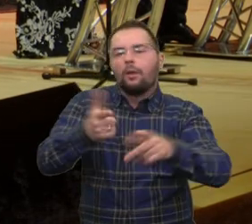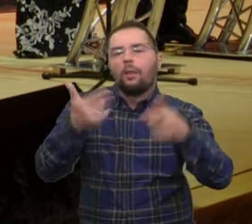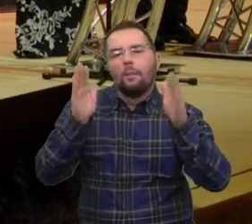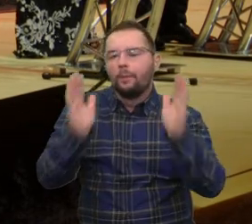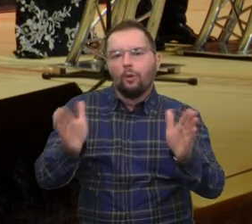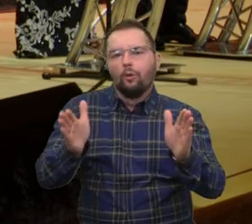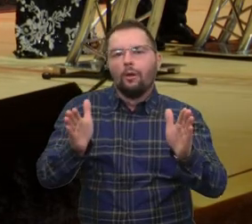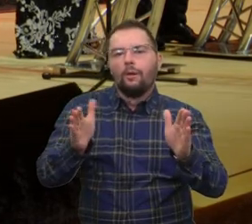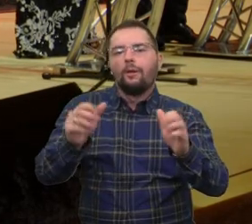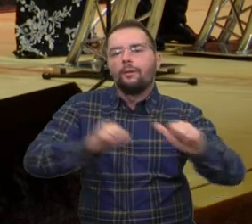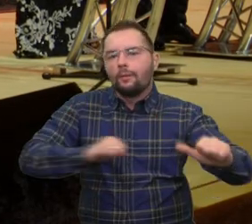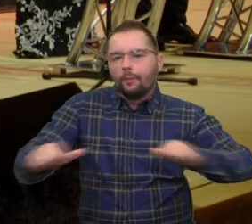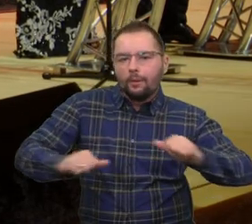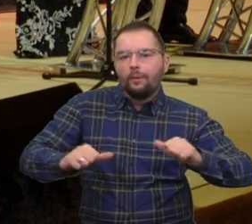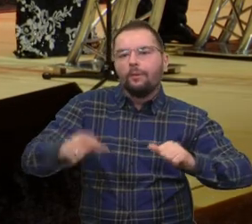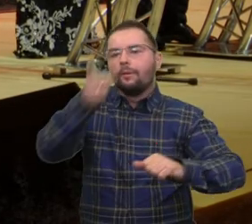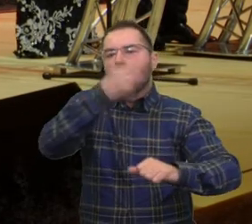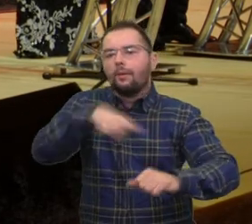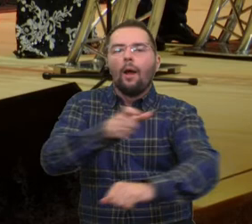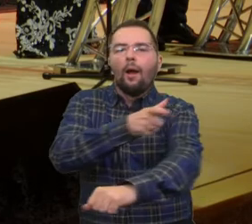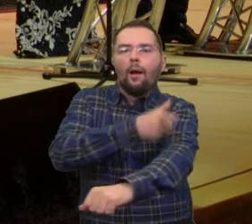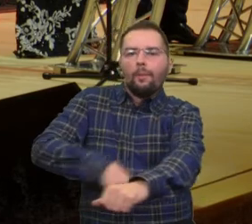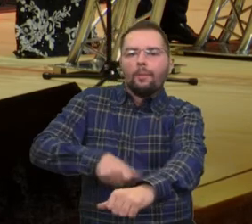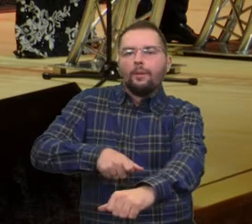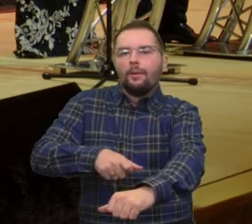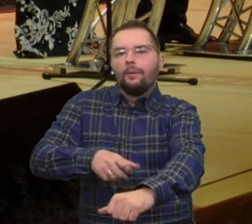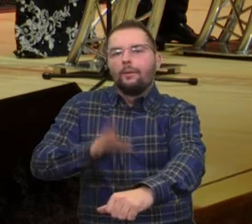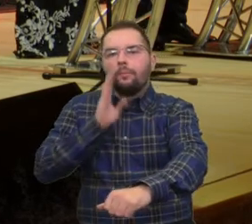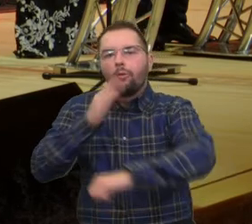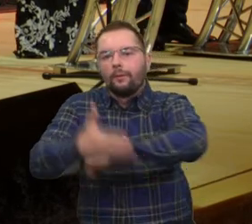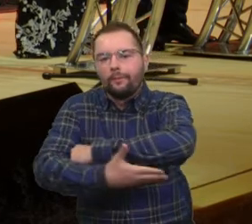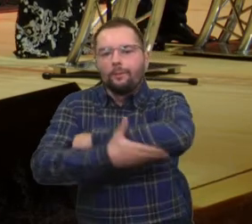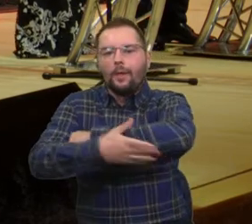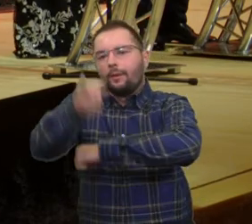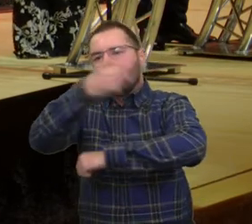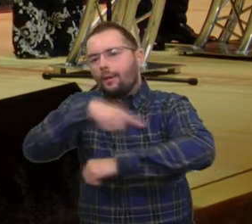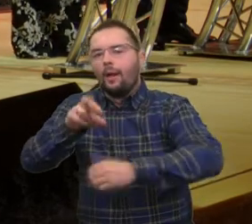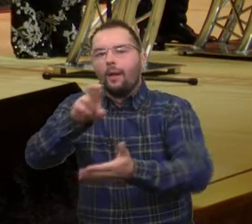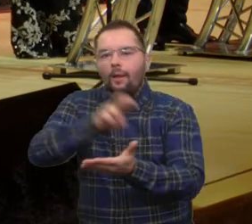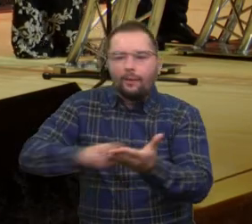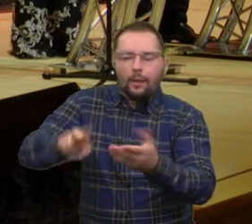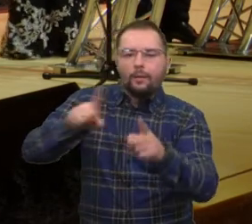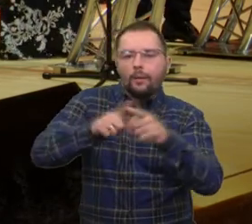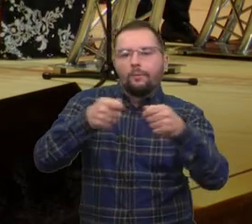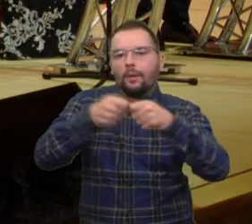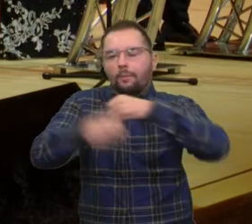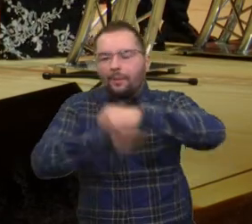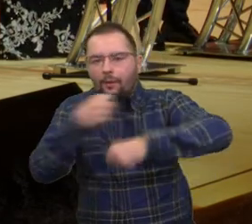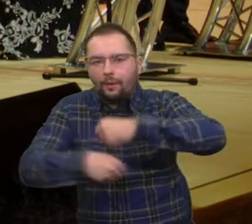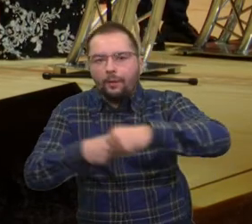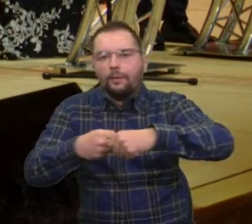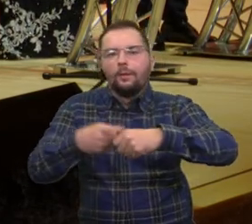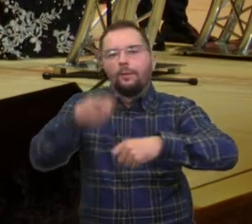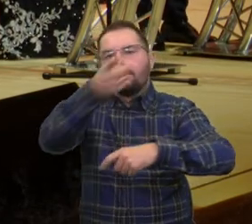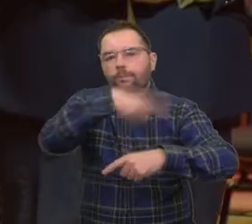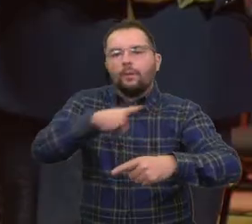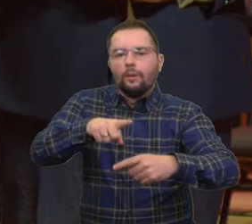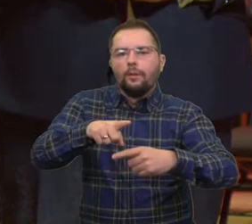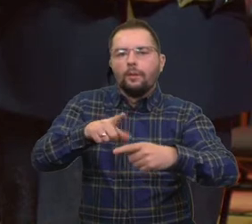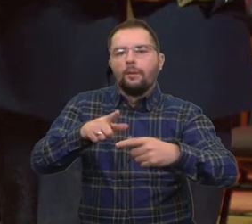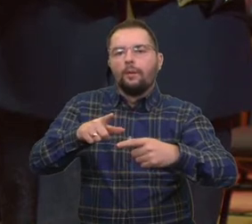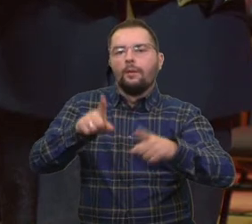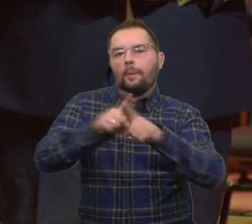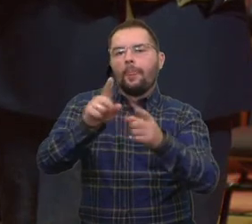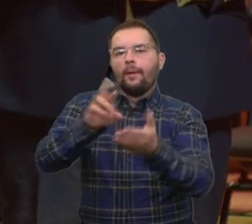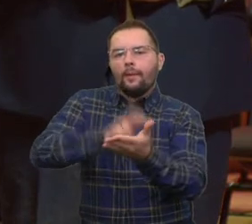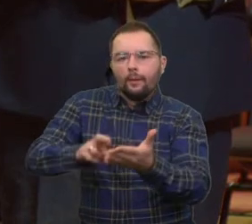tego samorządu i ci kapitanowie, mimo że wsparci radnymi, wsparci współpracownikami, wsparci bardzo mocno radnymi